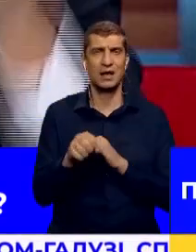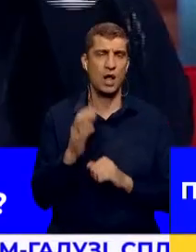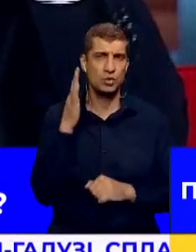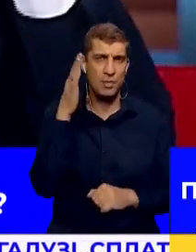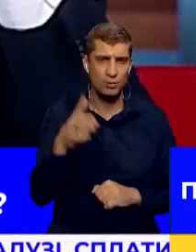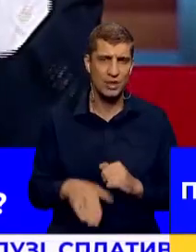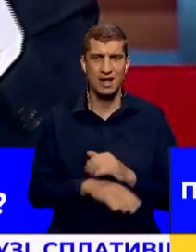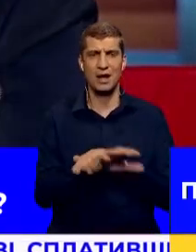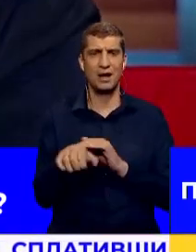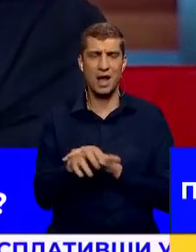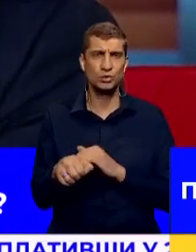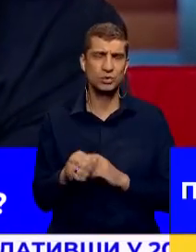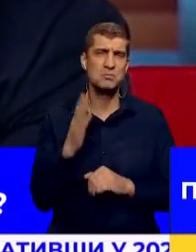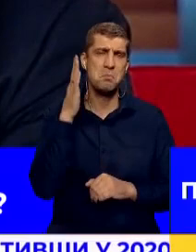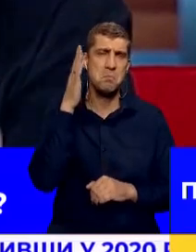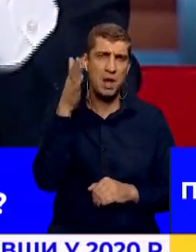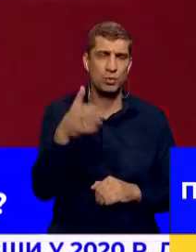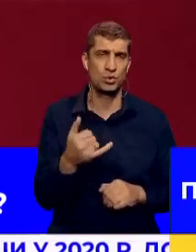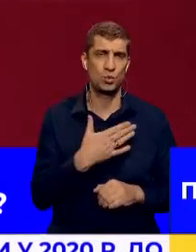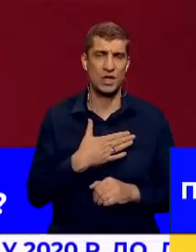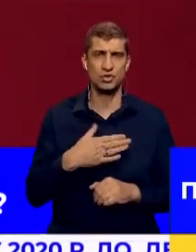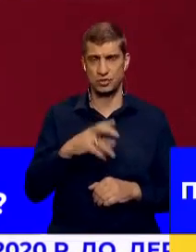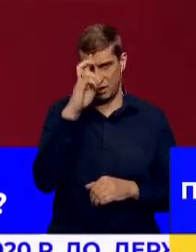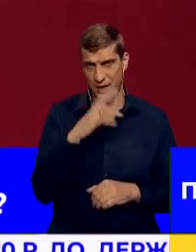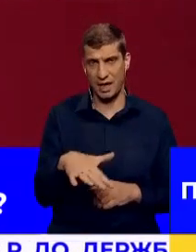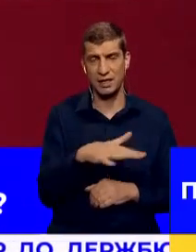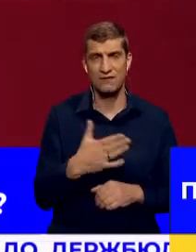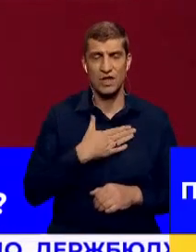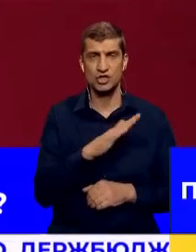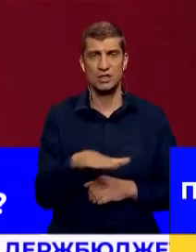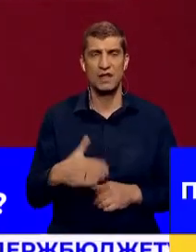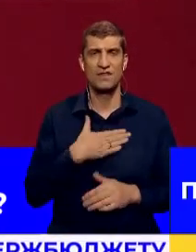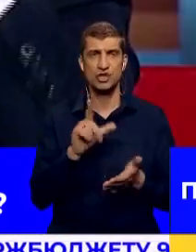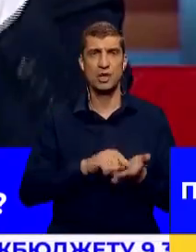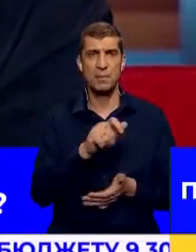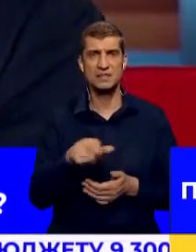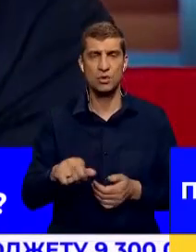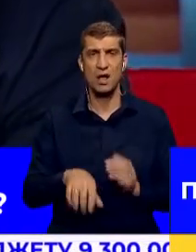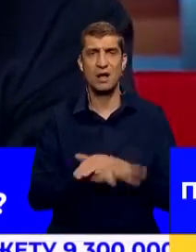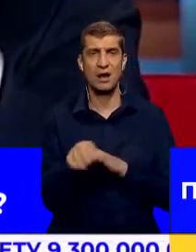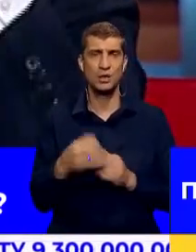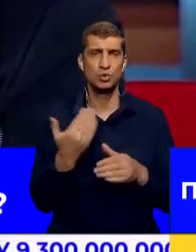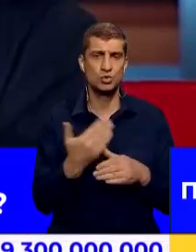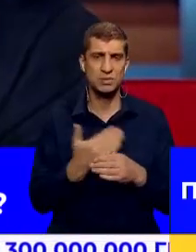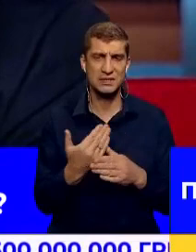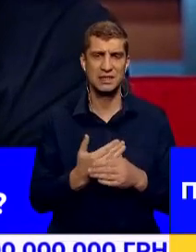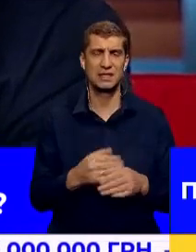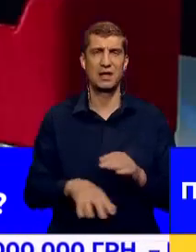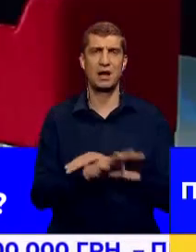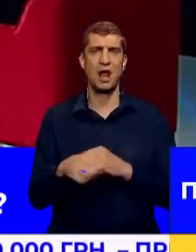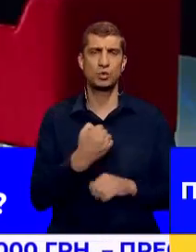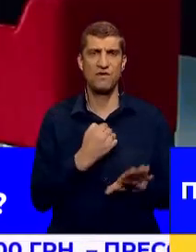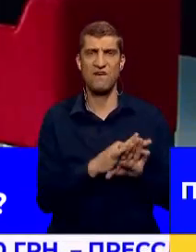майбутнє. Крадуть майбутнє у нашої країни, в наших дітей, у наших пенсіонерів. Крадуть субсидії, крадуть в